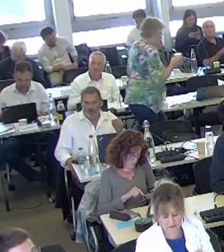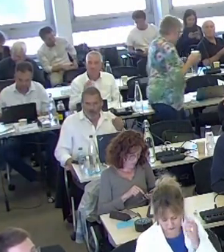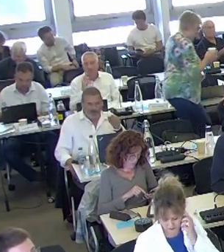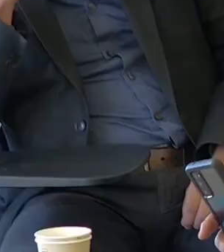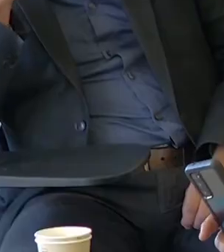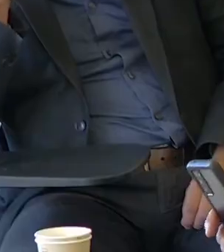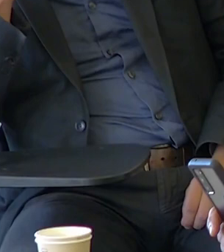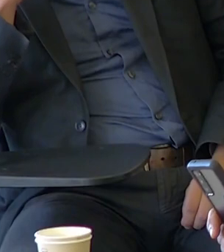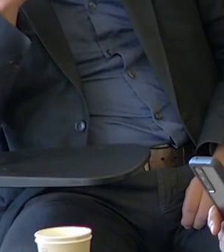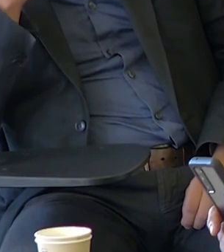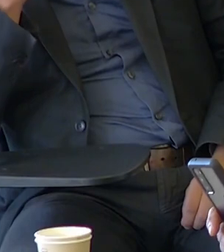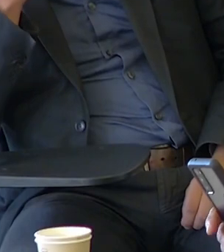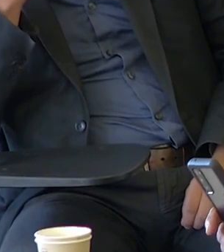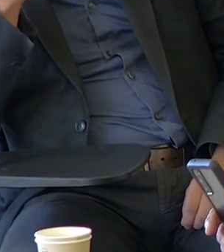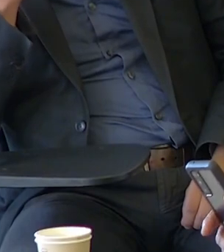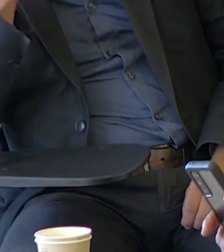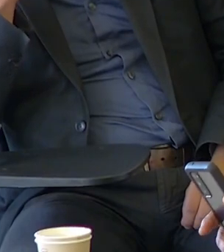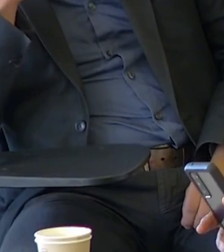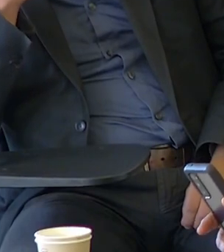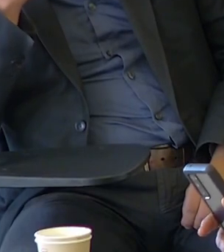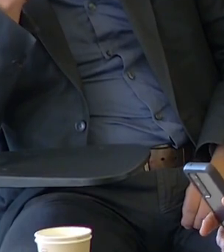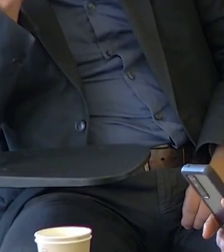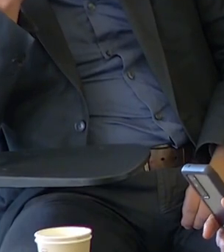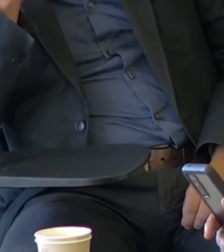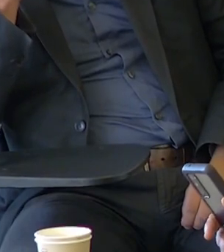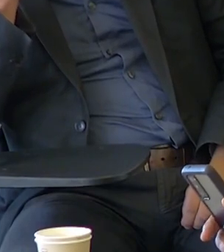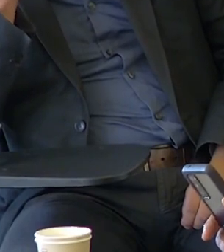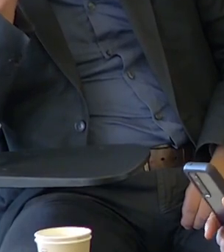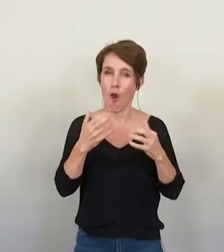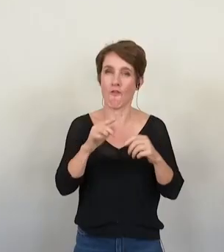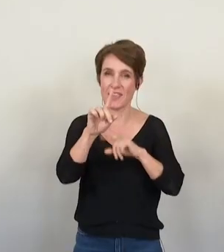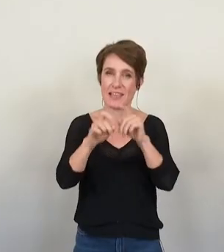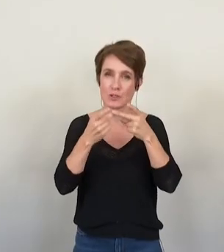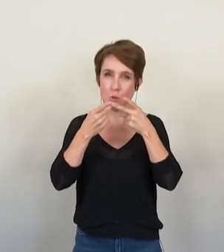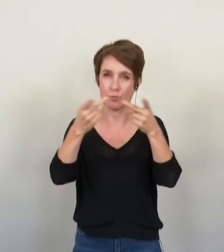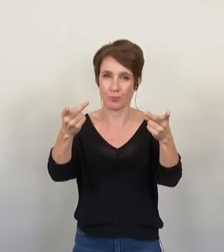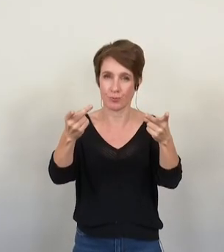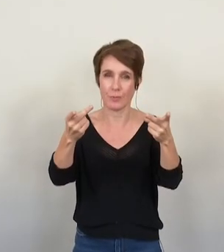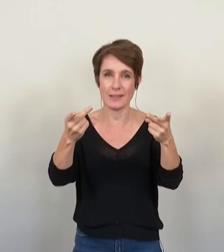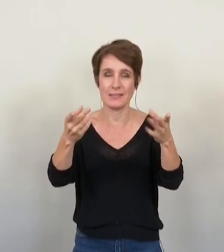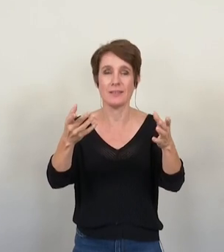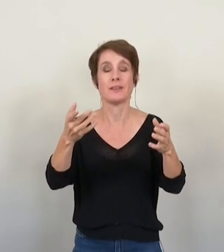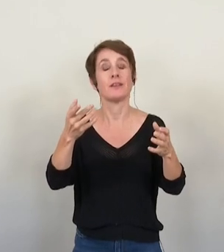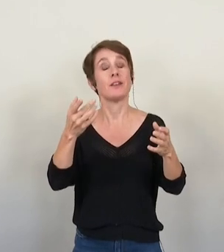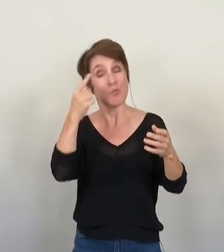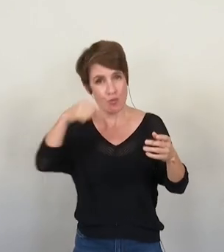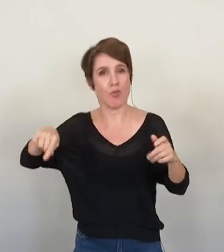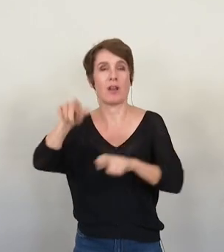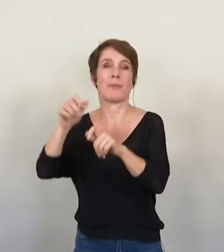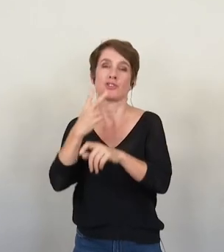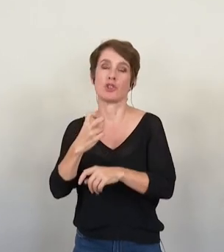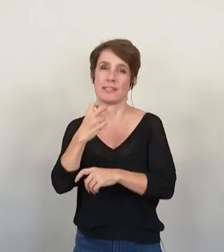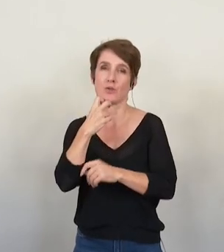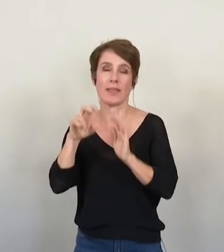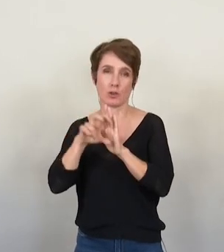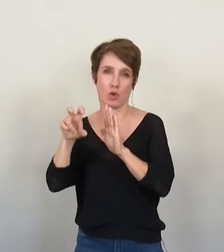c'était de vous poser cette question pour les grenobloises et les Grenoblois parce qu'on avait cet engagement en commun au niveau de cette charte éthique que nous avons signé ensemble et que vous